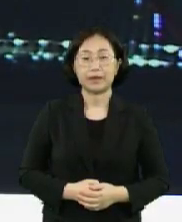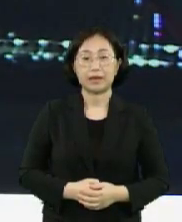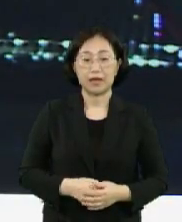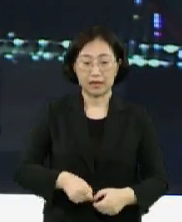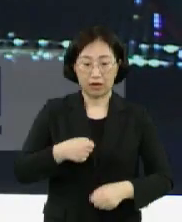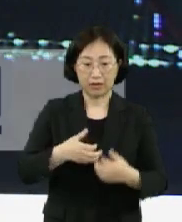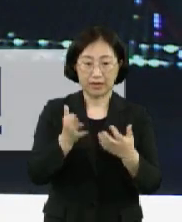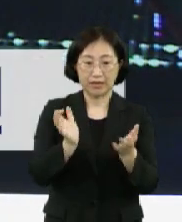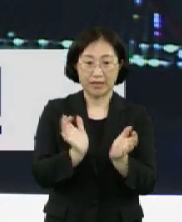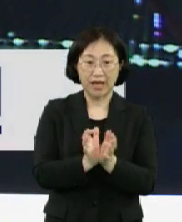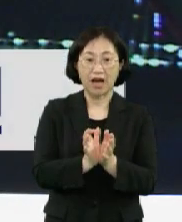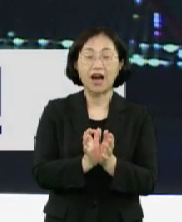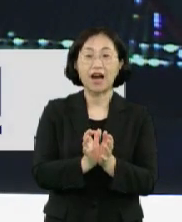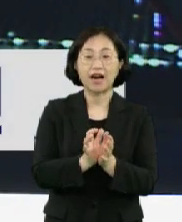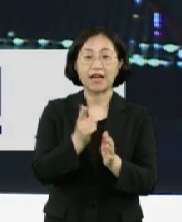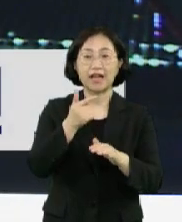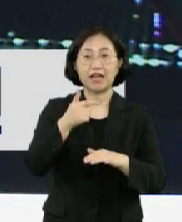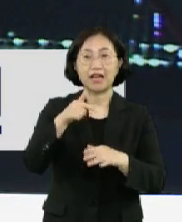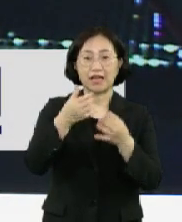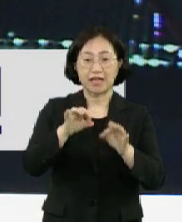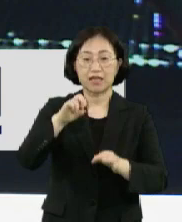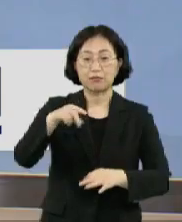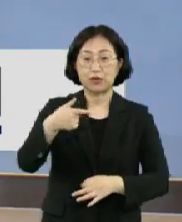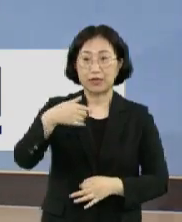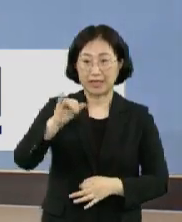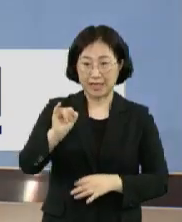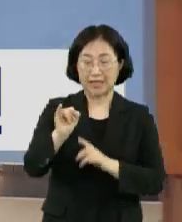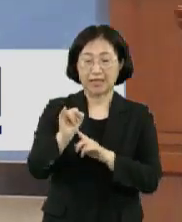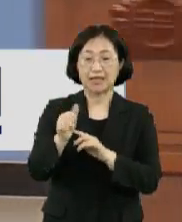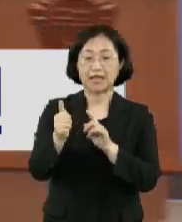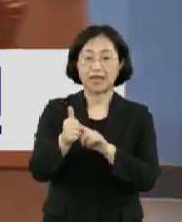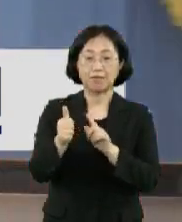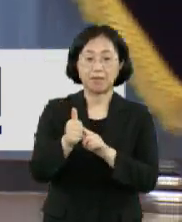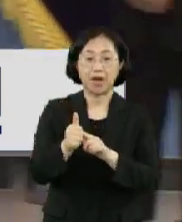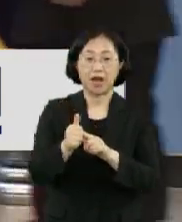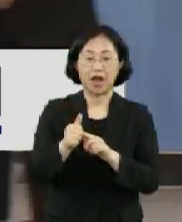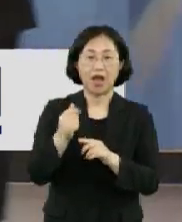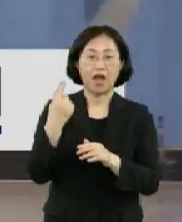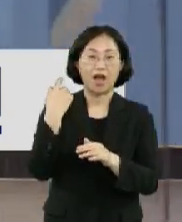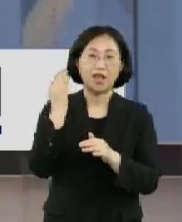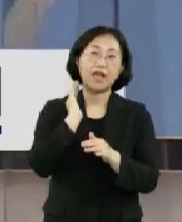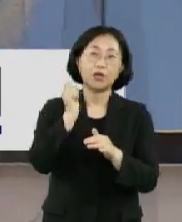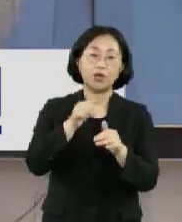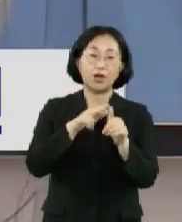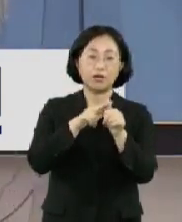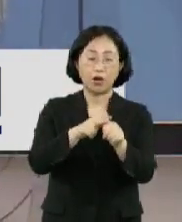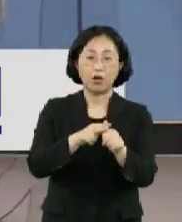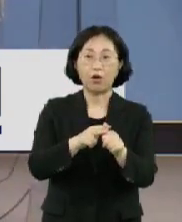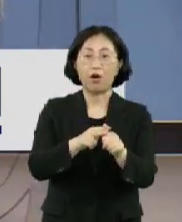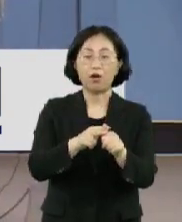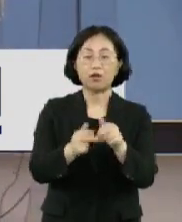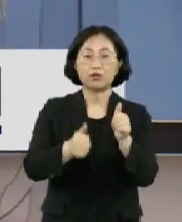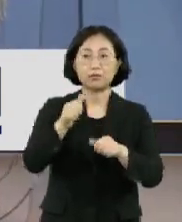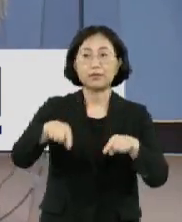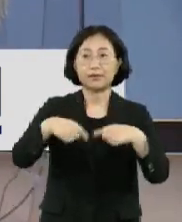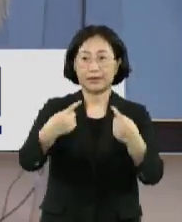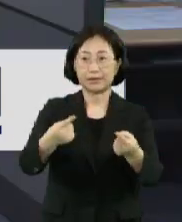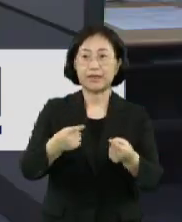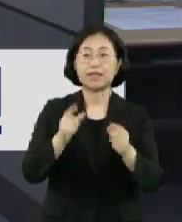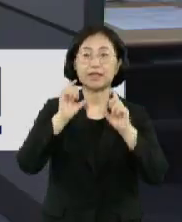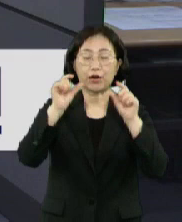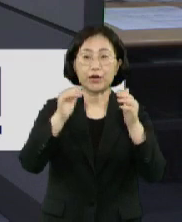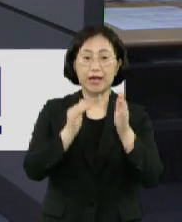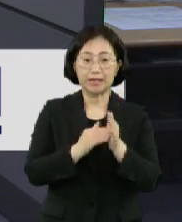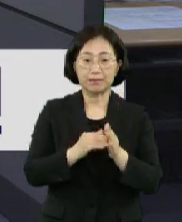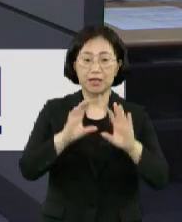정의당 대전시당 위원장을 지낸 김윤기 전 부대표가 대선 경선 참여를 선언했습니다. 논산 출신인 김 전